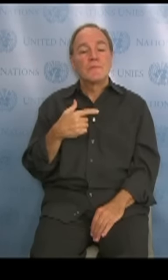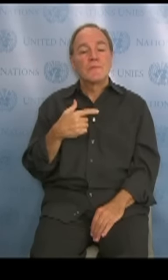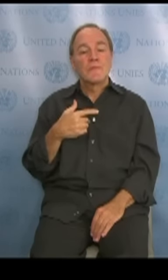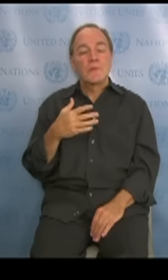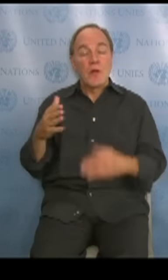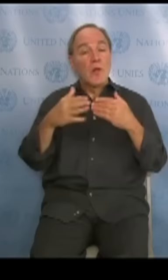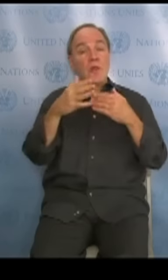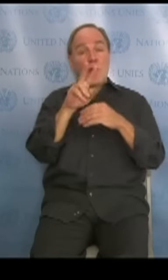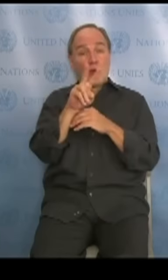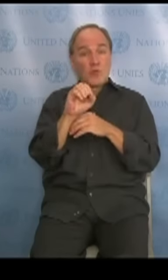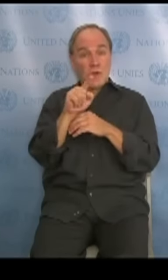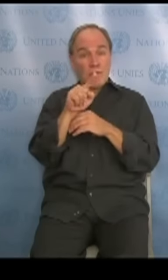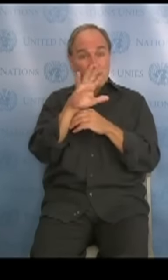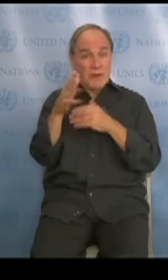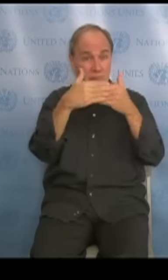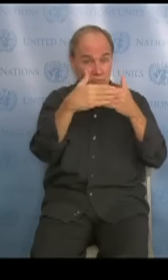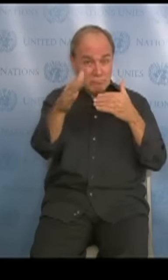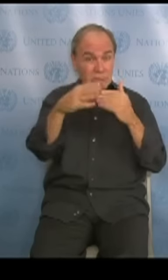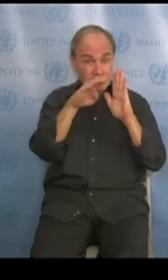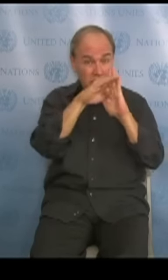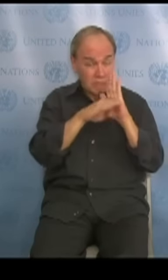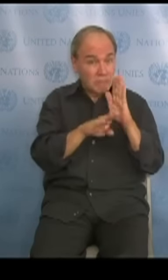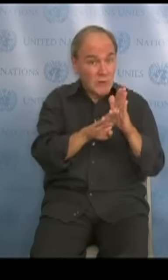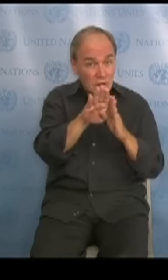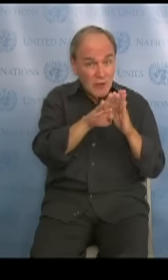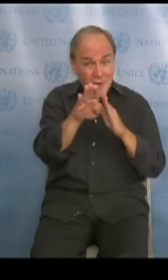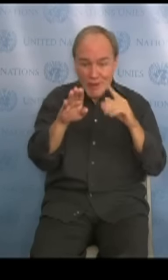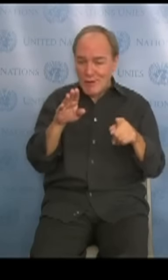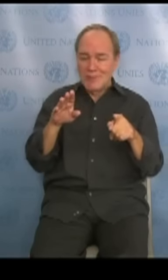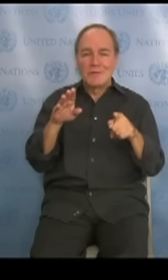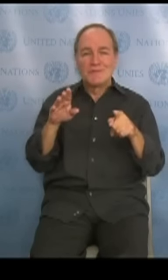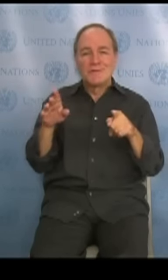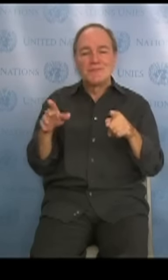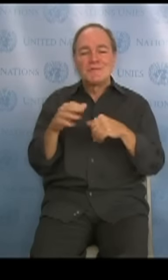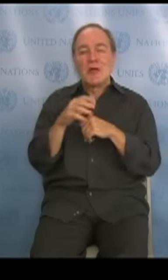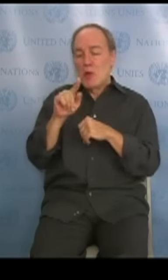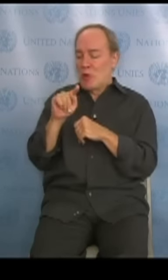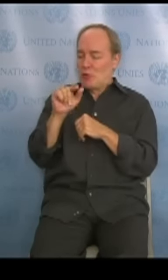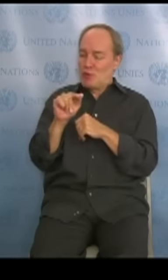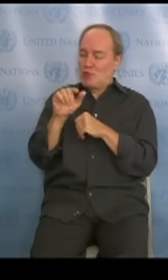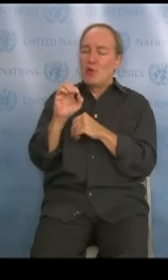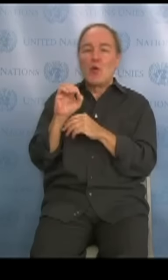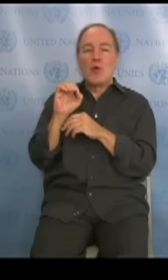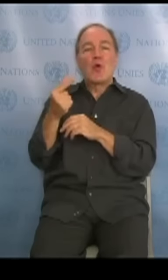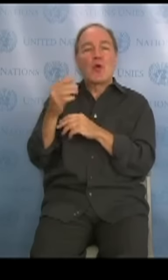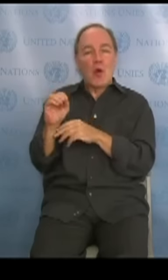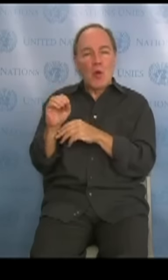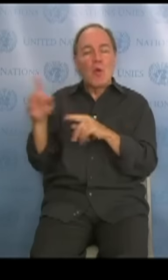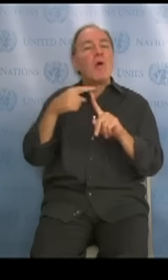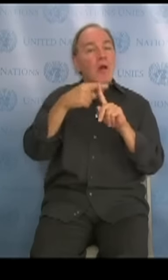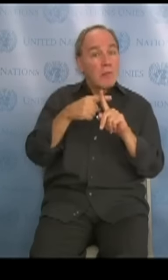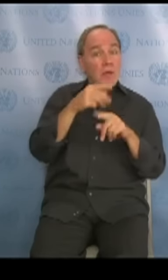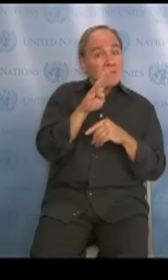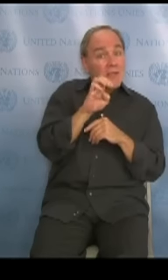nous réjouissons tout particulièrement d'avoir été choisis avec Belize comme pays pilote